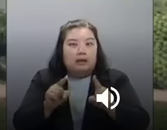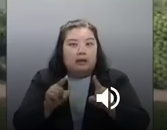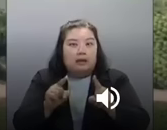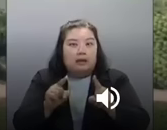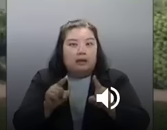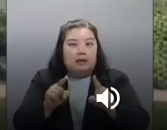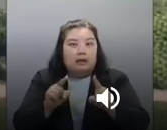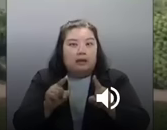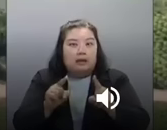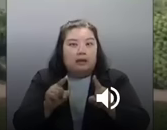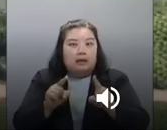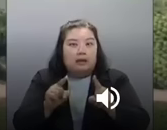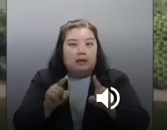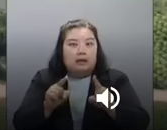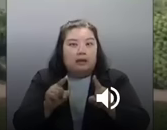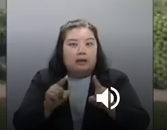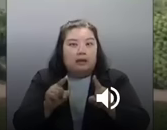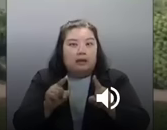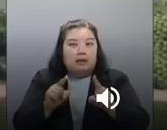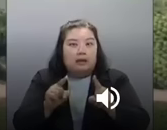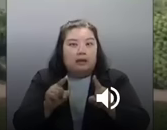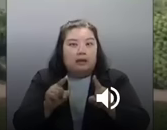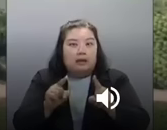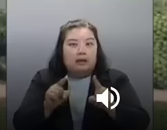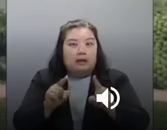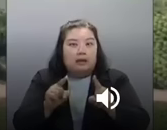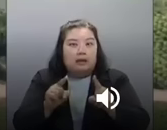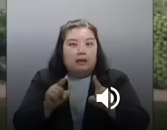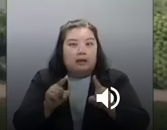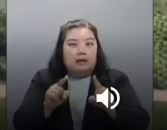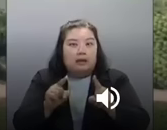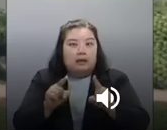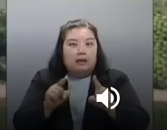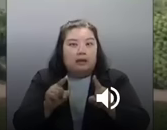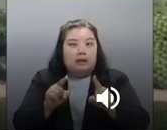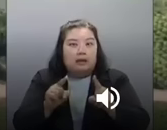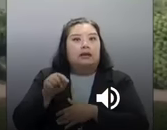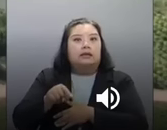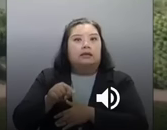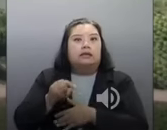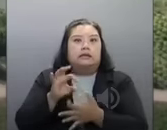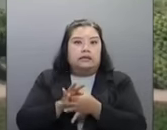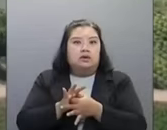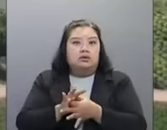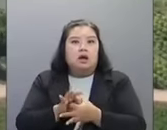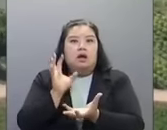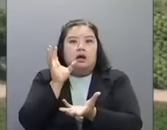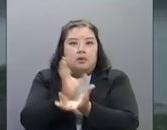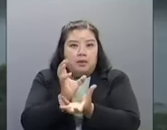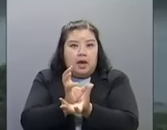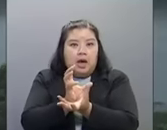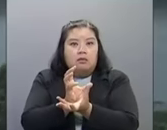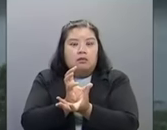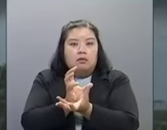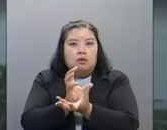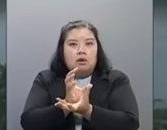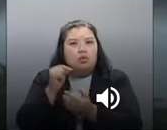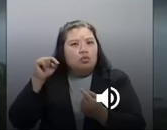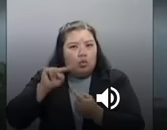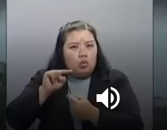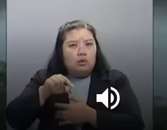เอาเวดาอูเวดาดอตาตักลุตาจีติดภาพเลวีตะคันอปุนี่หรออ ยู่ในสีอนุวิวของกัม